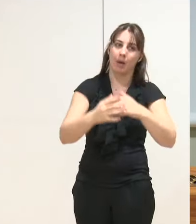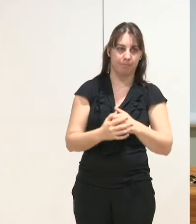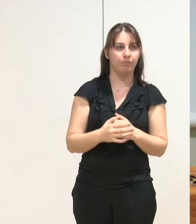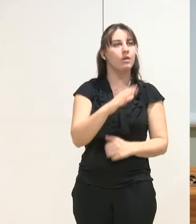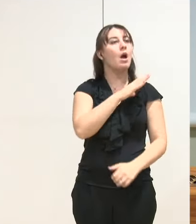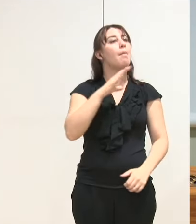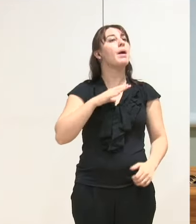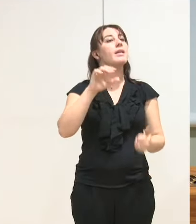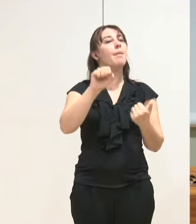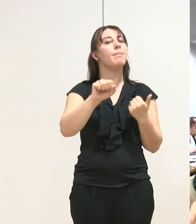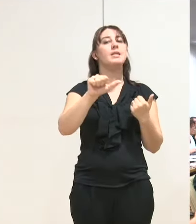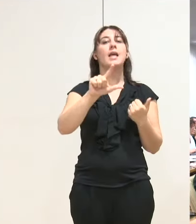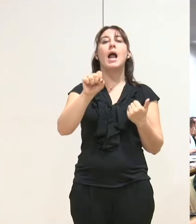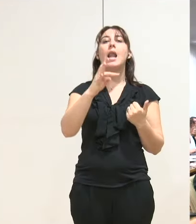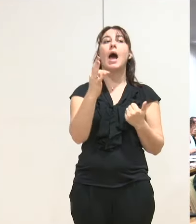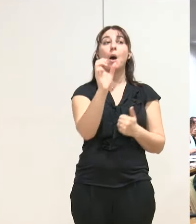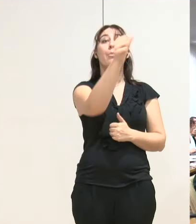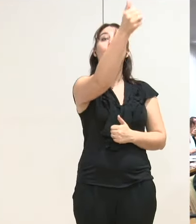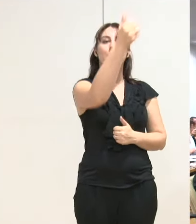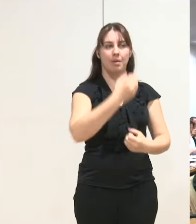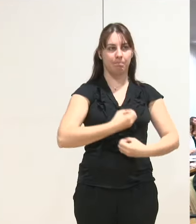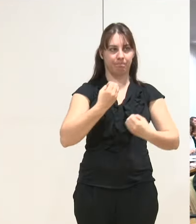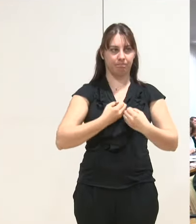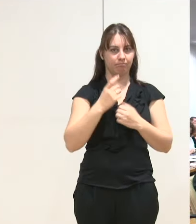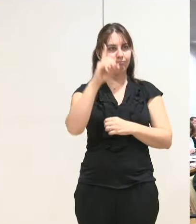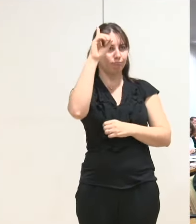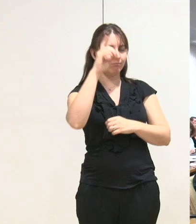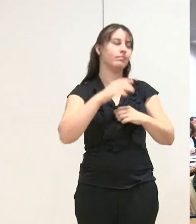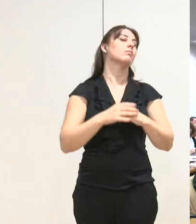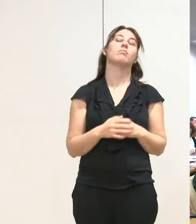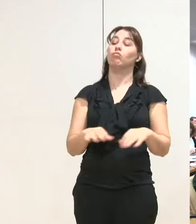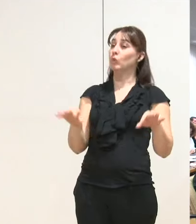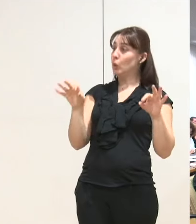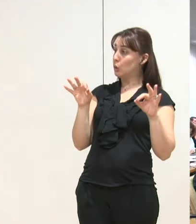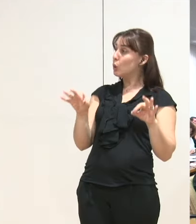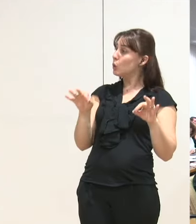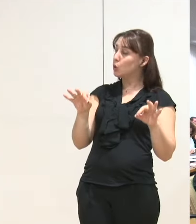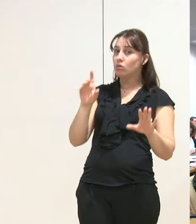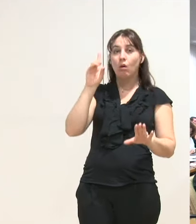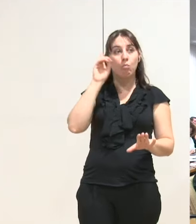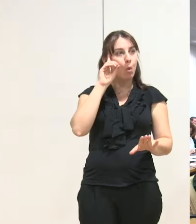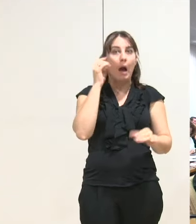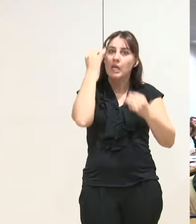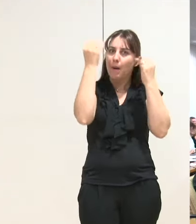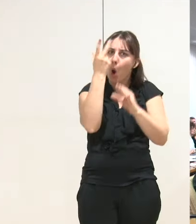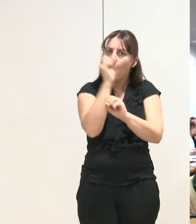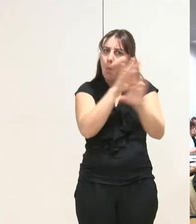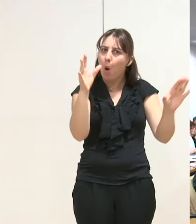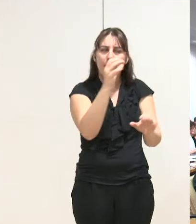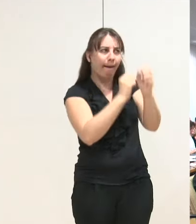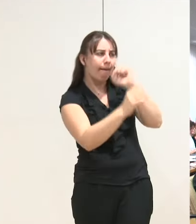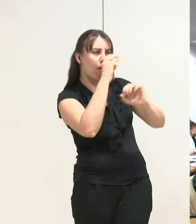Salah oui en effet euh puisque tout est fait si je comprends bien le le